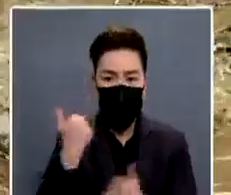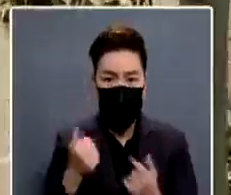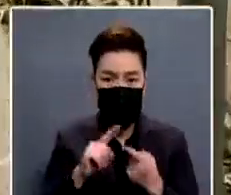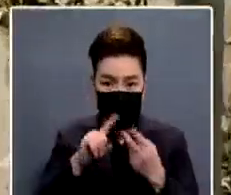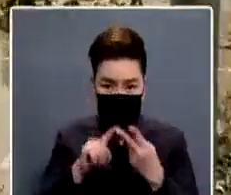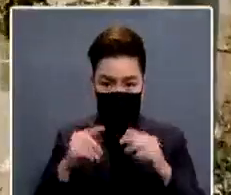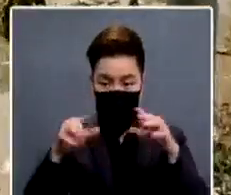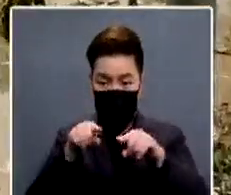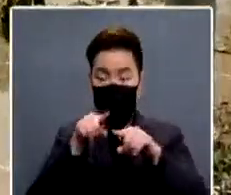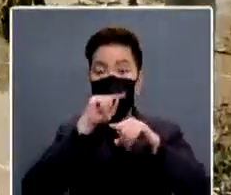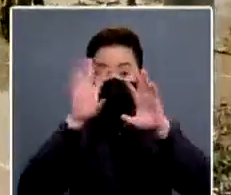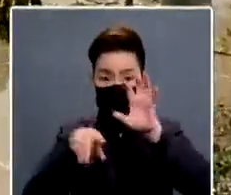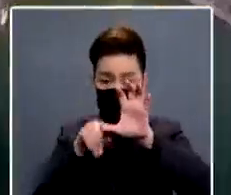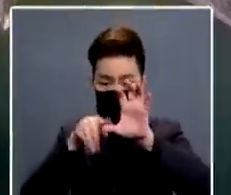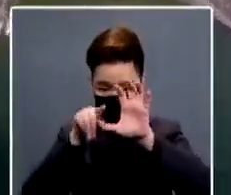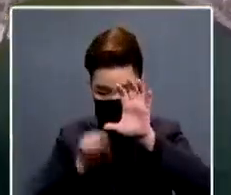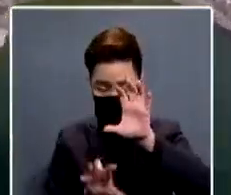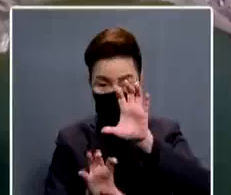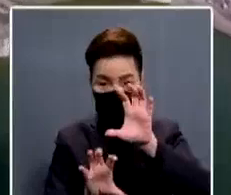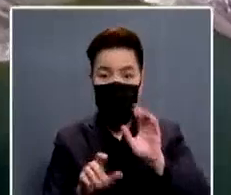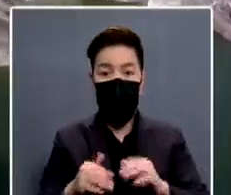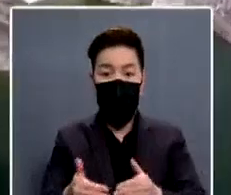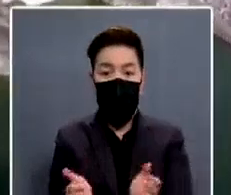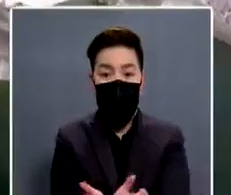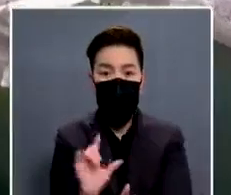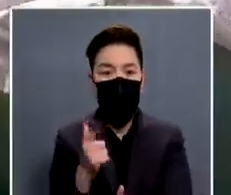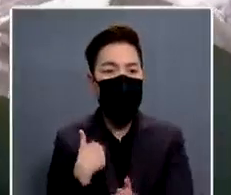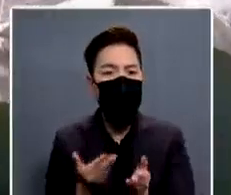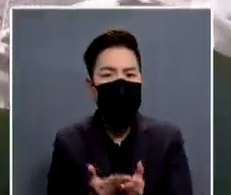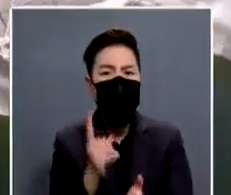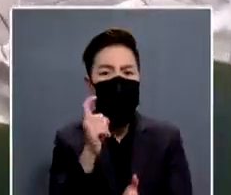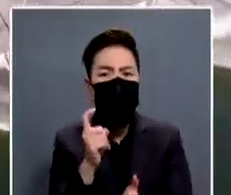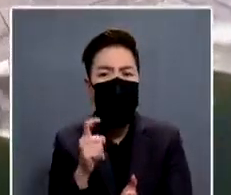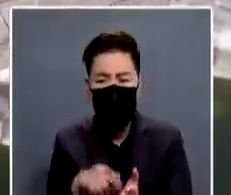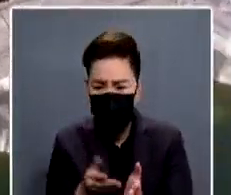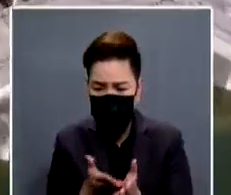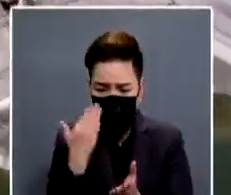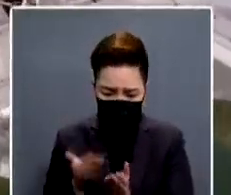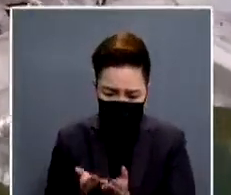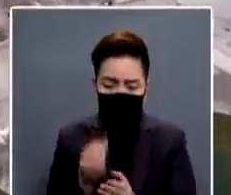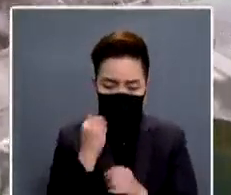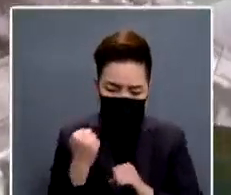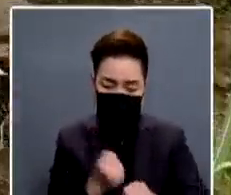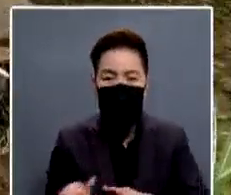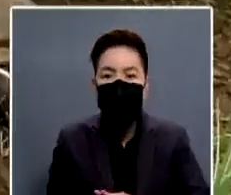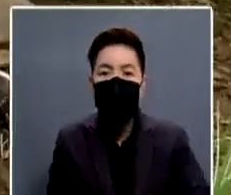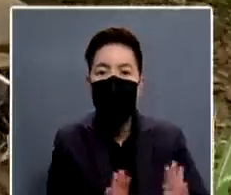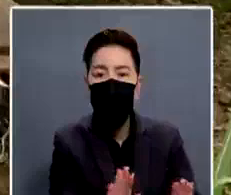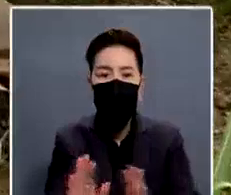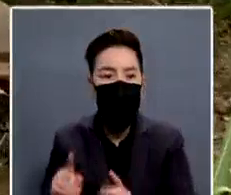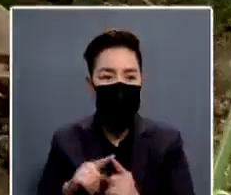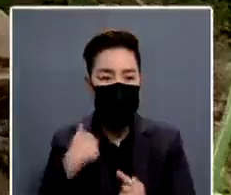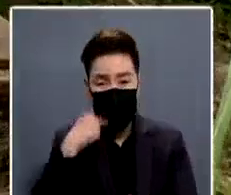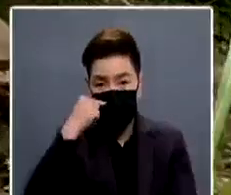งมาที่อ่างทองกันบ้างนะคะชาวบ้านก็กำลังเร่งซ่อมแซมเรือที่เสียหายจากการเอาไปใช้เพื่อที่จะเดินทางเข้าออกบ้านเรือนนะตอนนี้เนี่ยบ